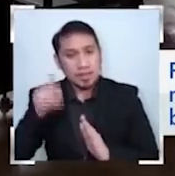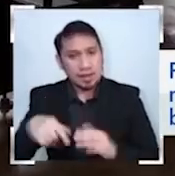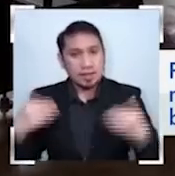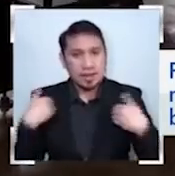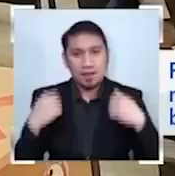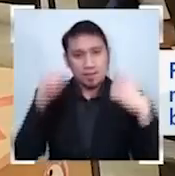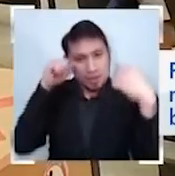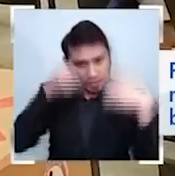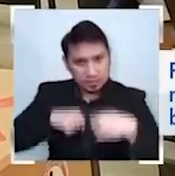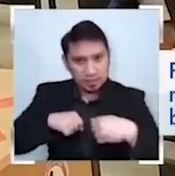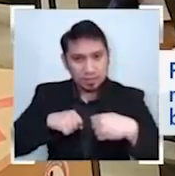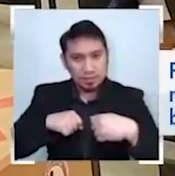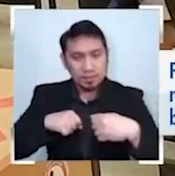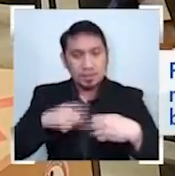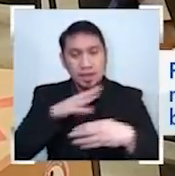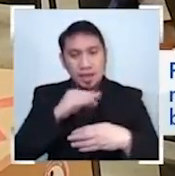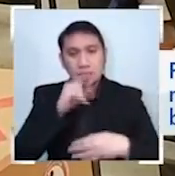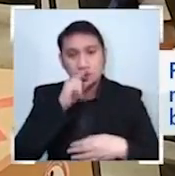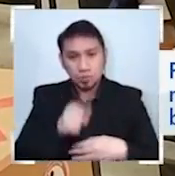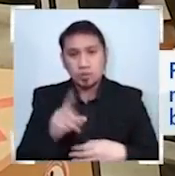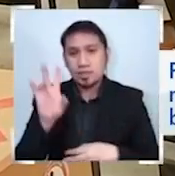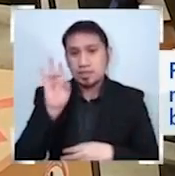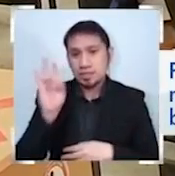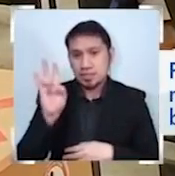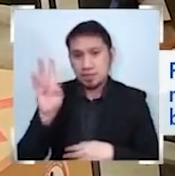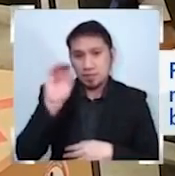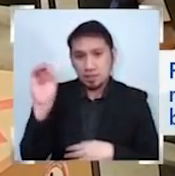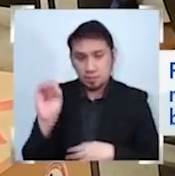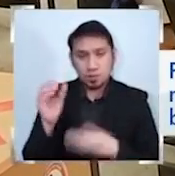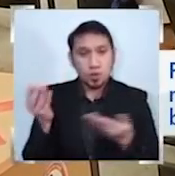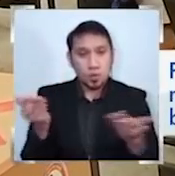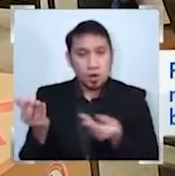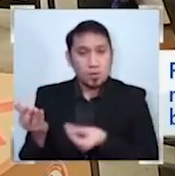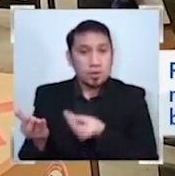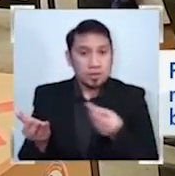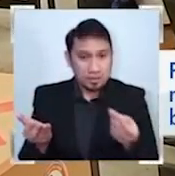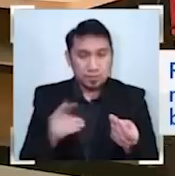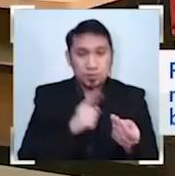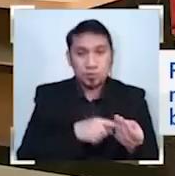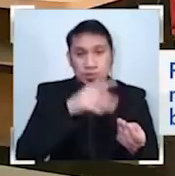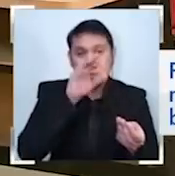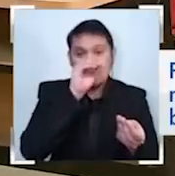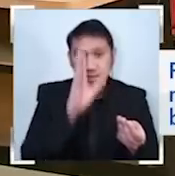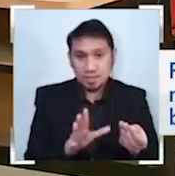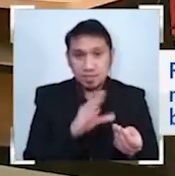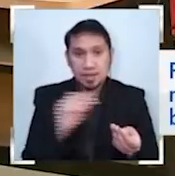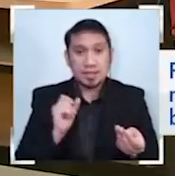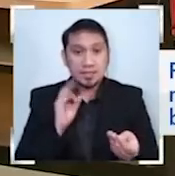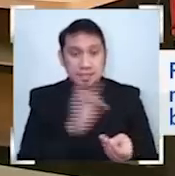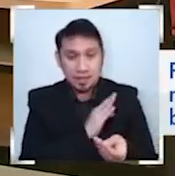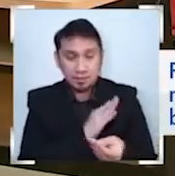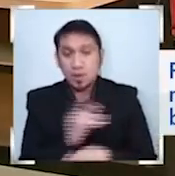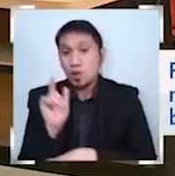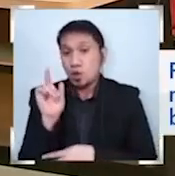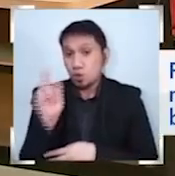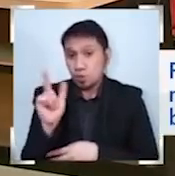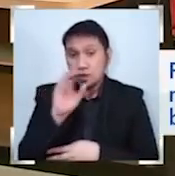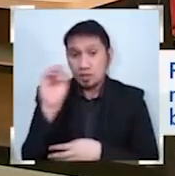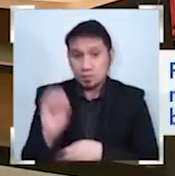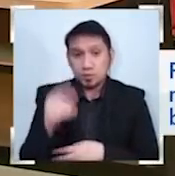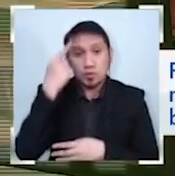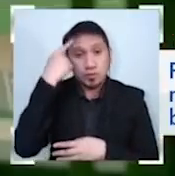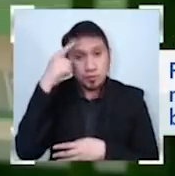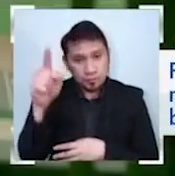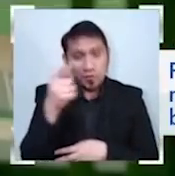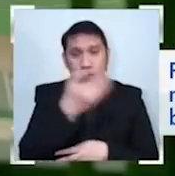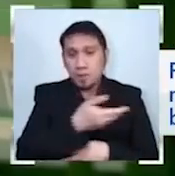matrikula. Atiyaking 70% nito ay mapupunta sa mga guro at iba pang school personnel, habang 20% sa mga pasilidad